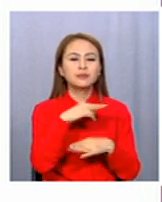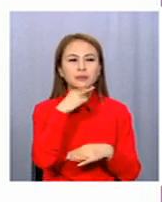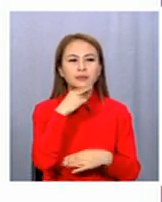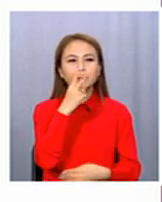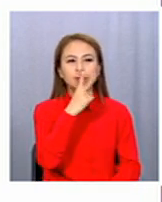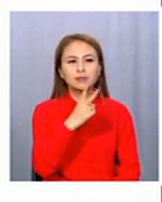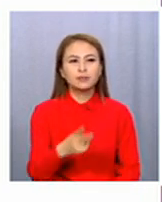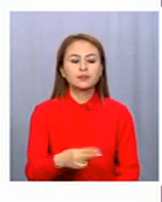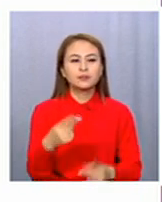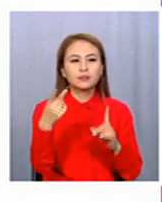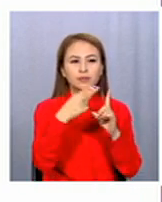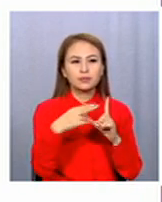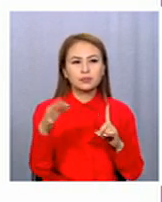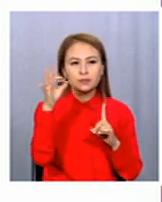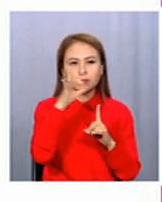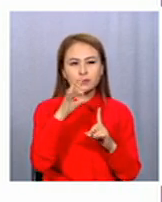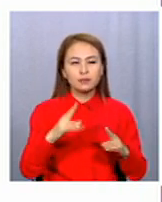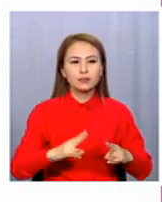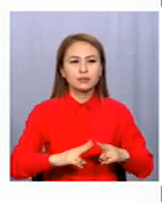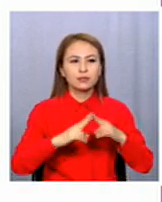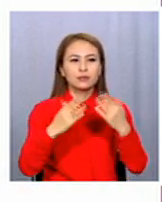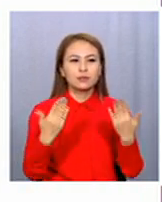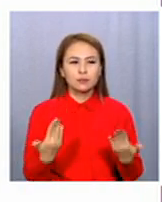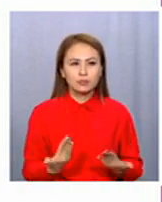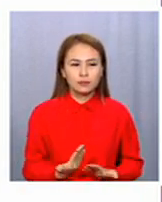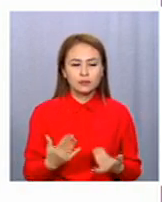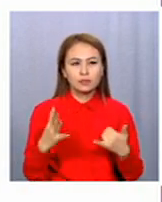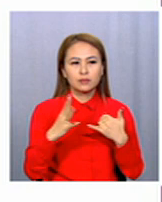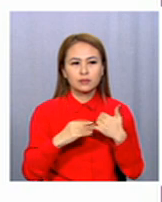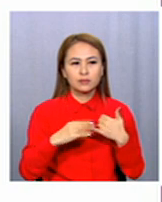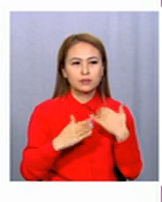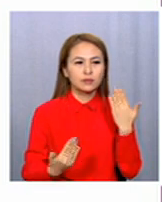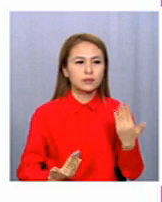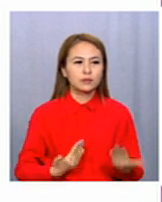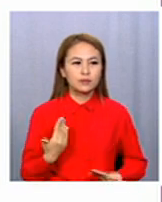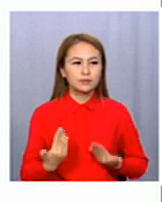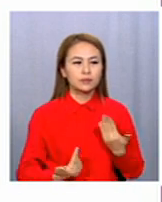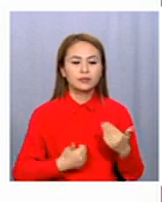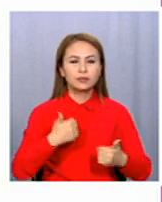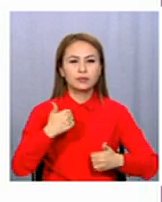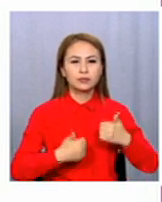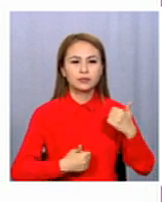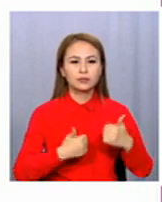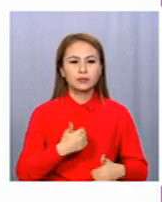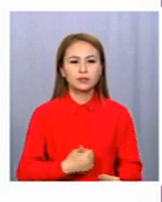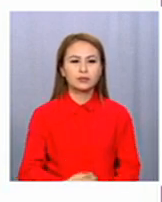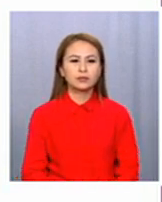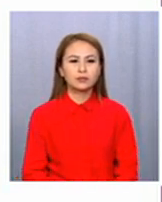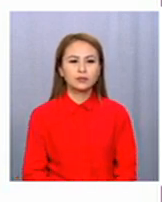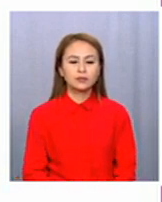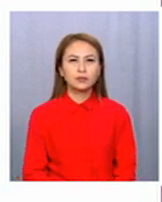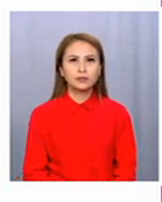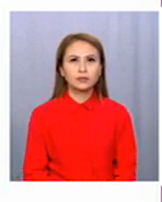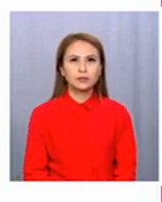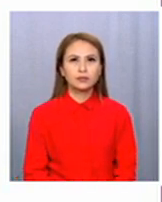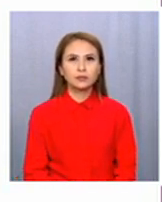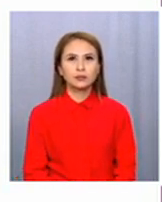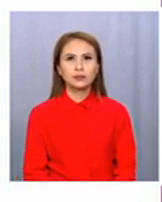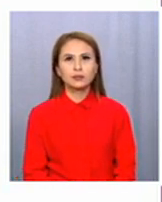аударайық. Мәтін мазмұны бойынша ғарыштағы өмір мен жердегі тіршілікті салыстырып көріңдер.